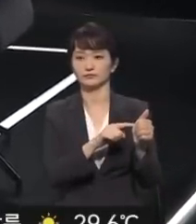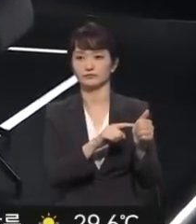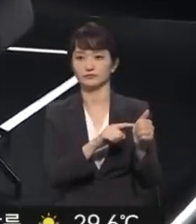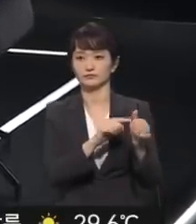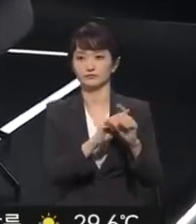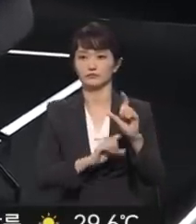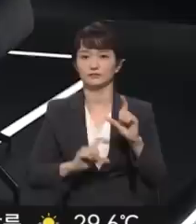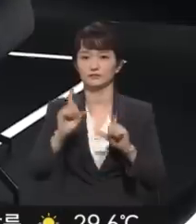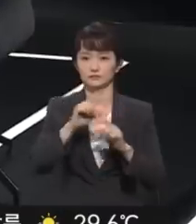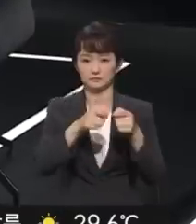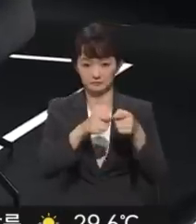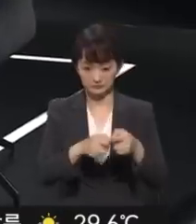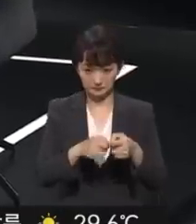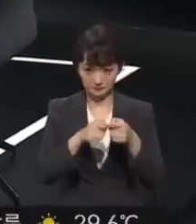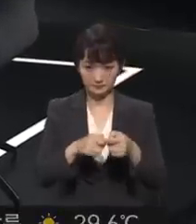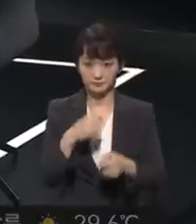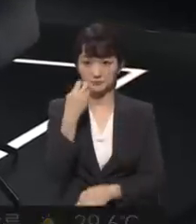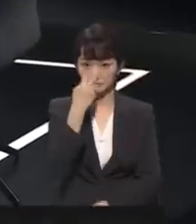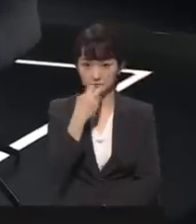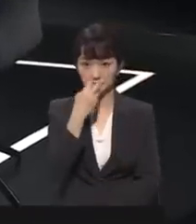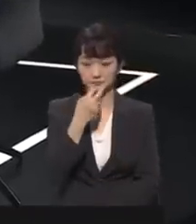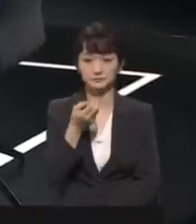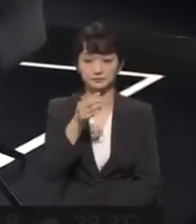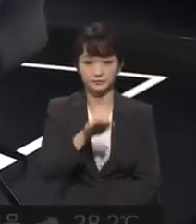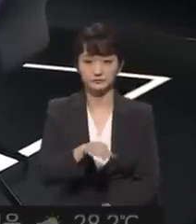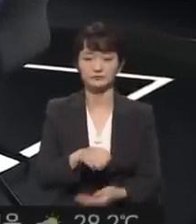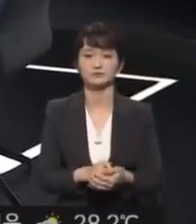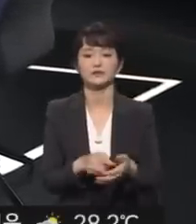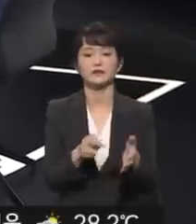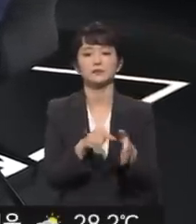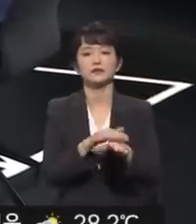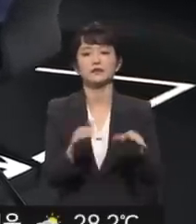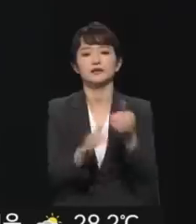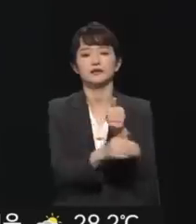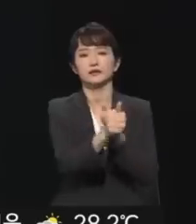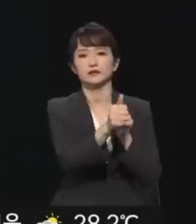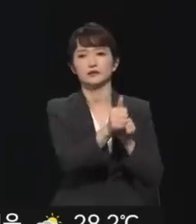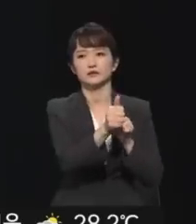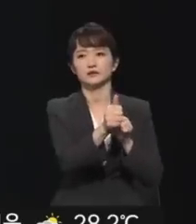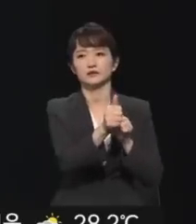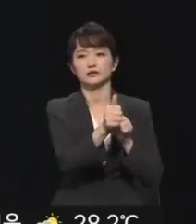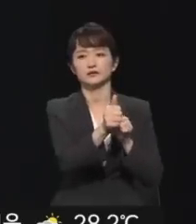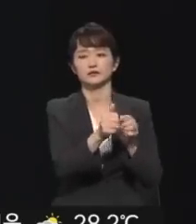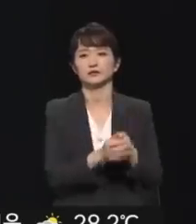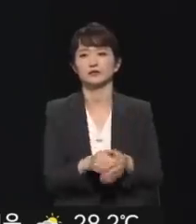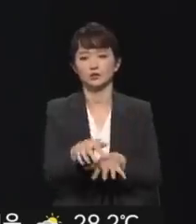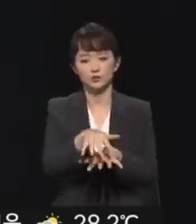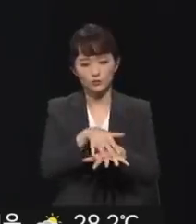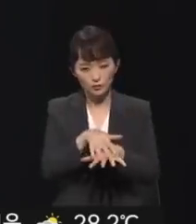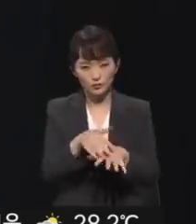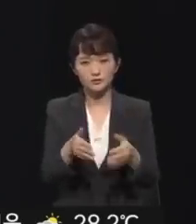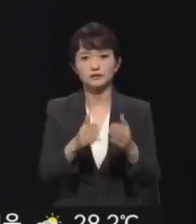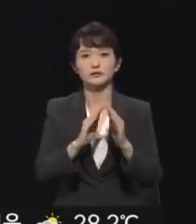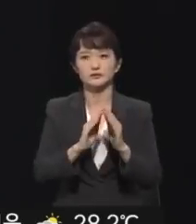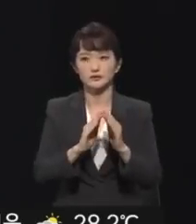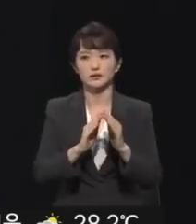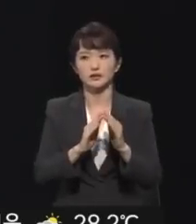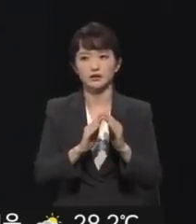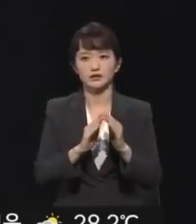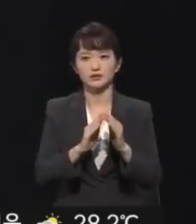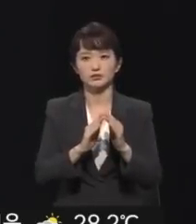따져봐야 되겠습니다만 은빛 a 위원장에 그 빛 a 만드는 그 절차는 문제가 없다고 얘기를 결정 물에 들어